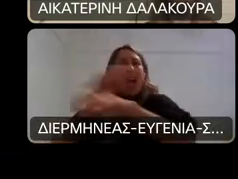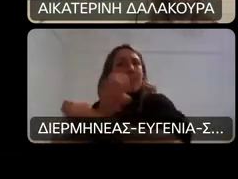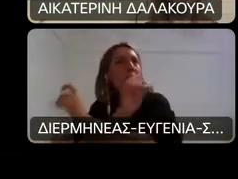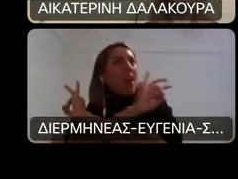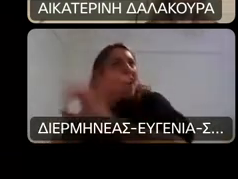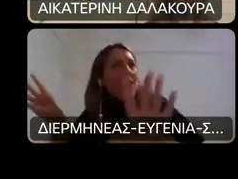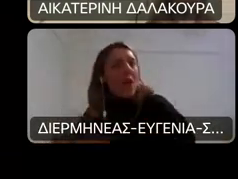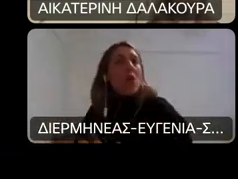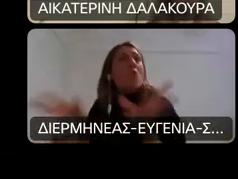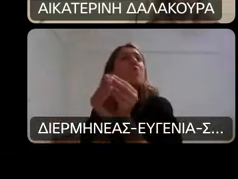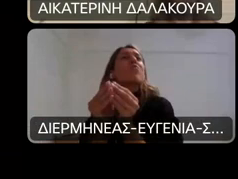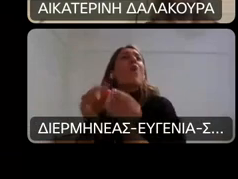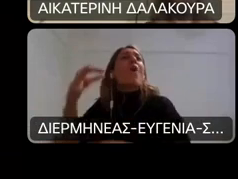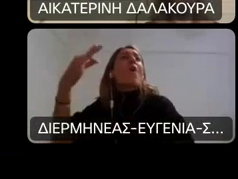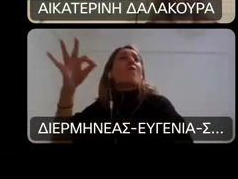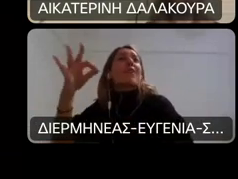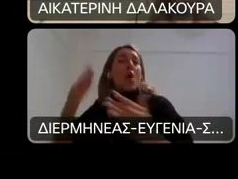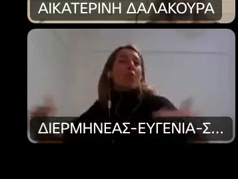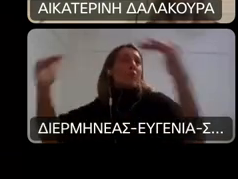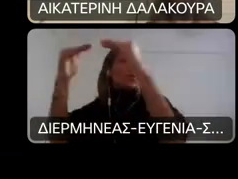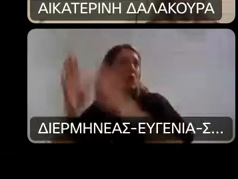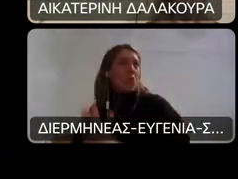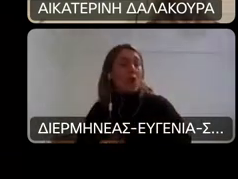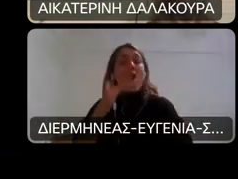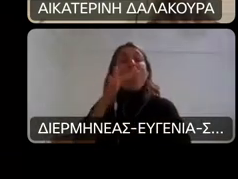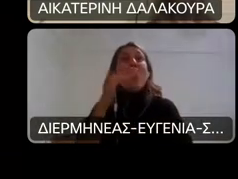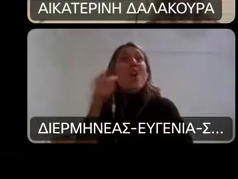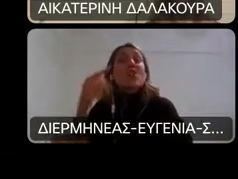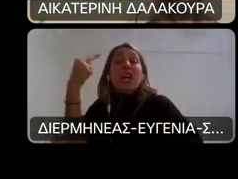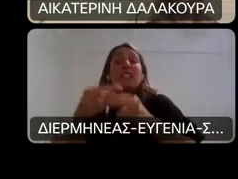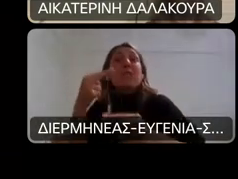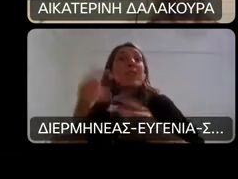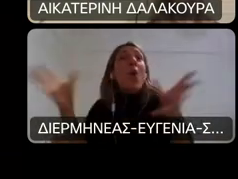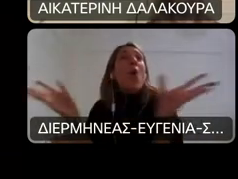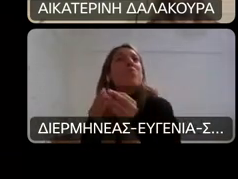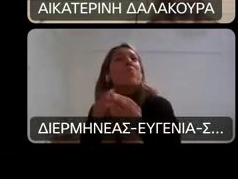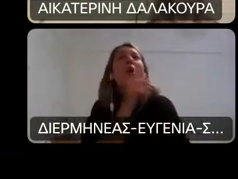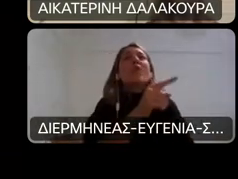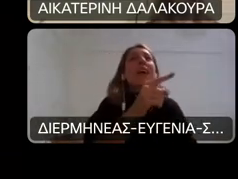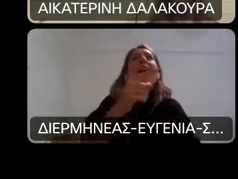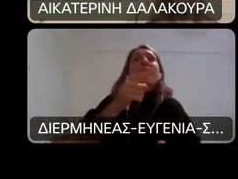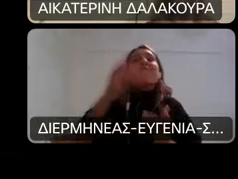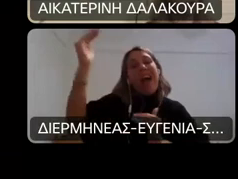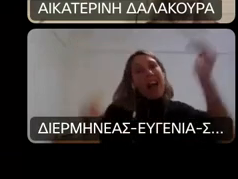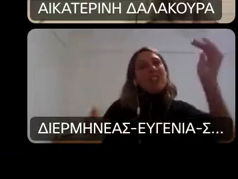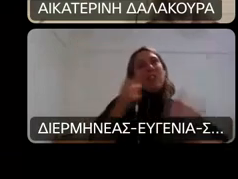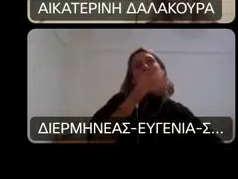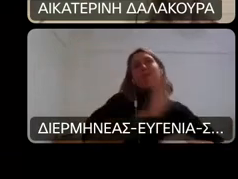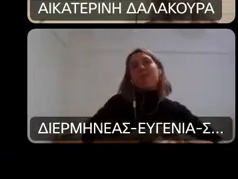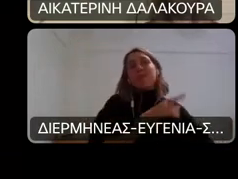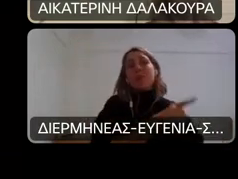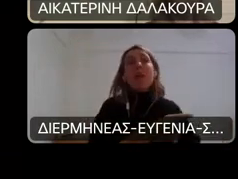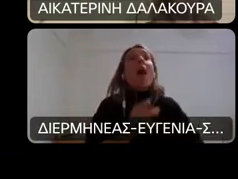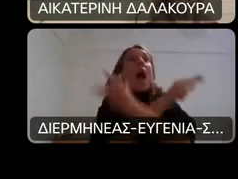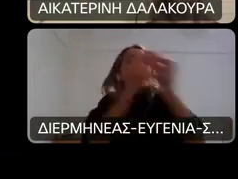πρόθεση ισότητας ή στο ρόλο που παίζει η γλώσσα στην παγίωση έμφυλων ανισοτήτων, θεωρήθηκε αναγκαία η συγγραφή ενός οδηγού χρήσης μη